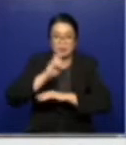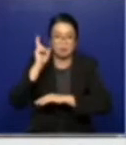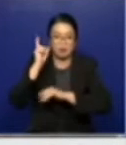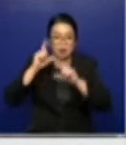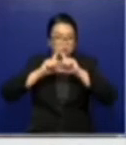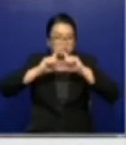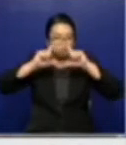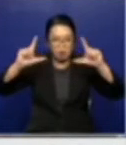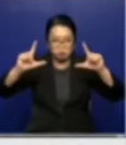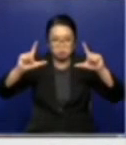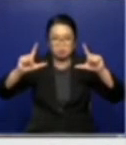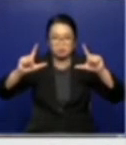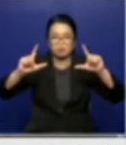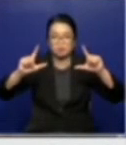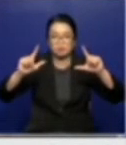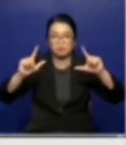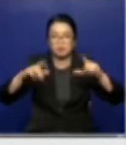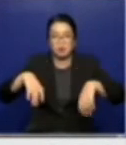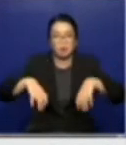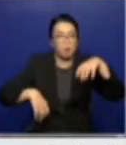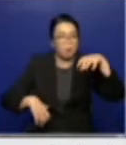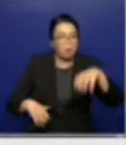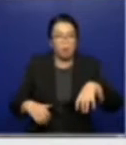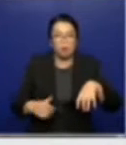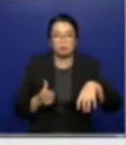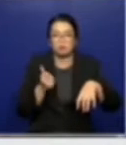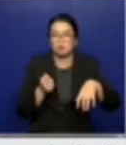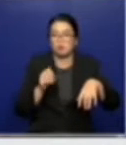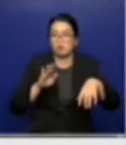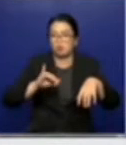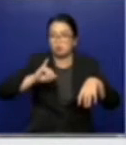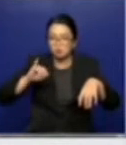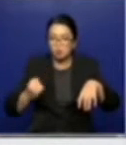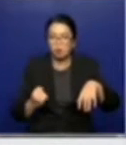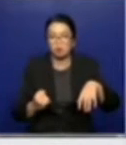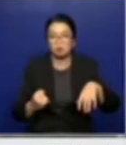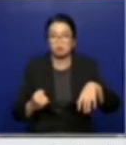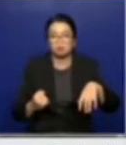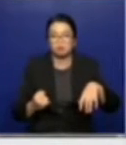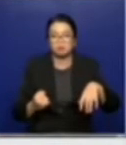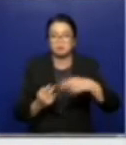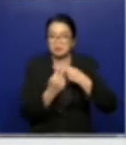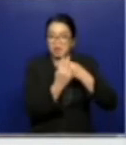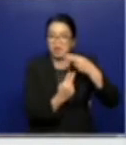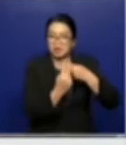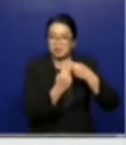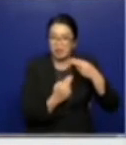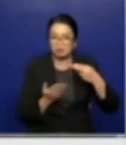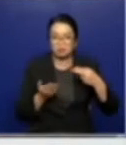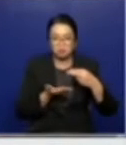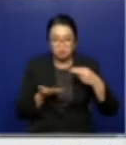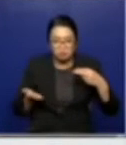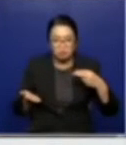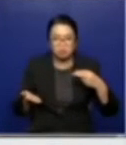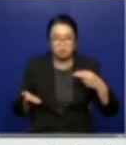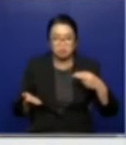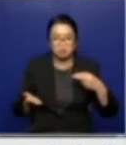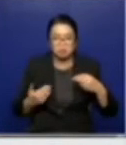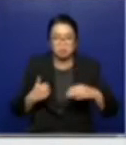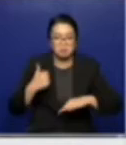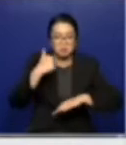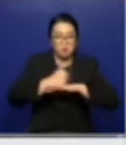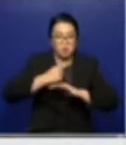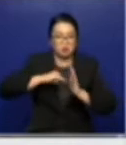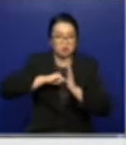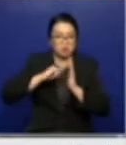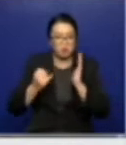ใหญ่องค์กรปกครองส่วนท้องถิ่นถังแตกเริ่มบานผู้ว่าราชการจังหวัดสุ